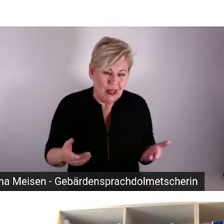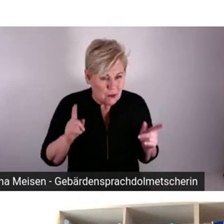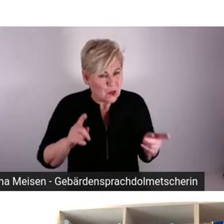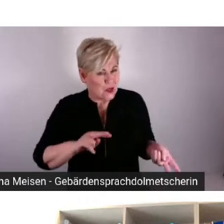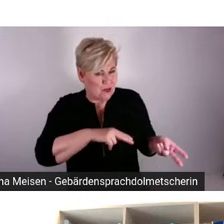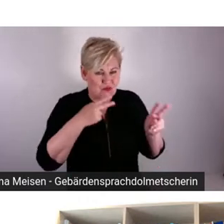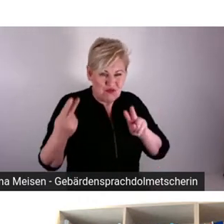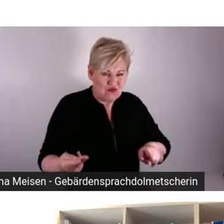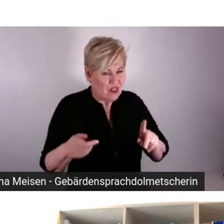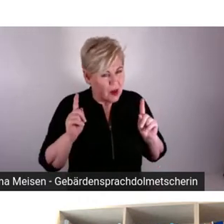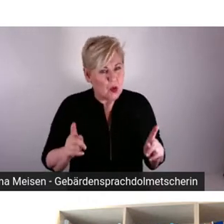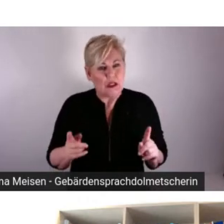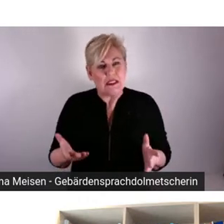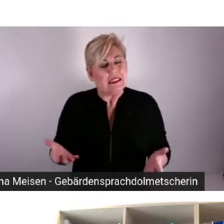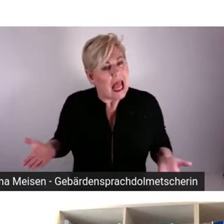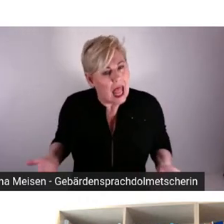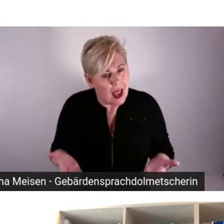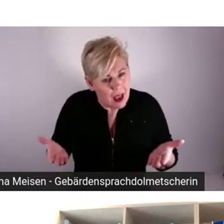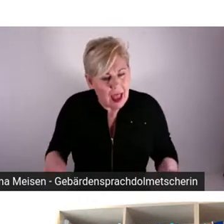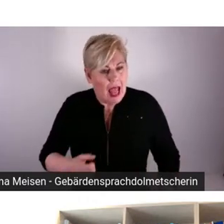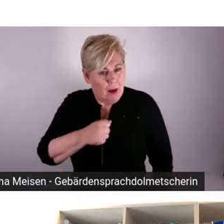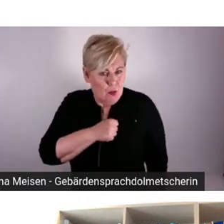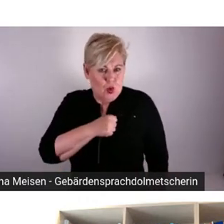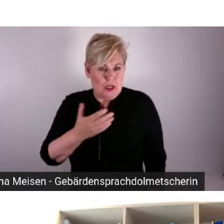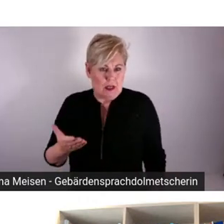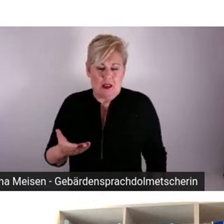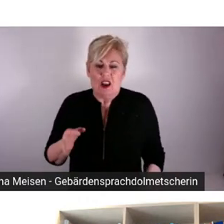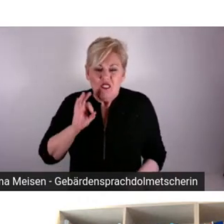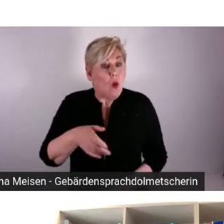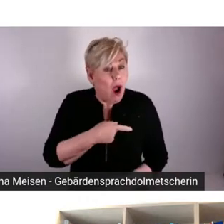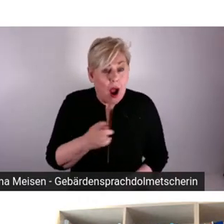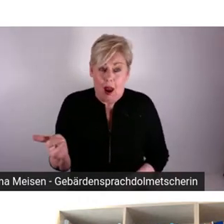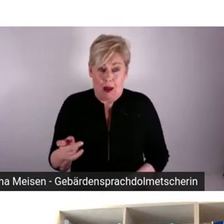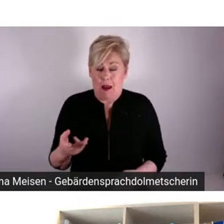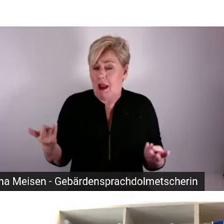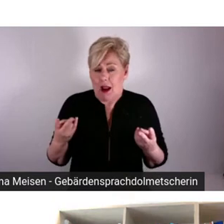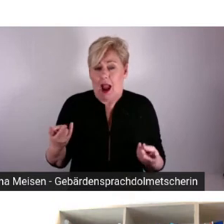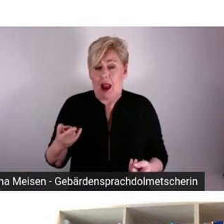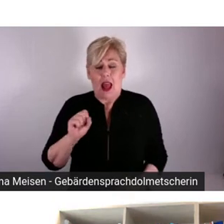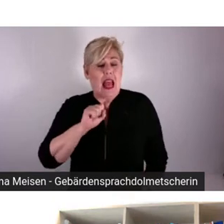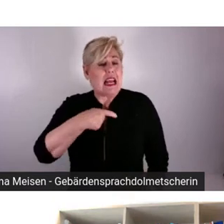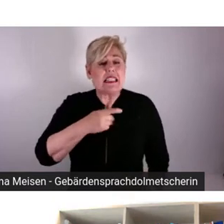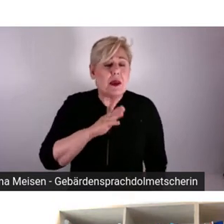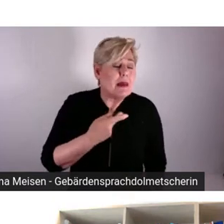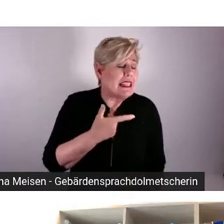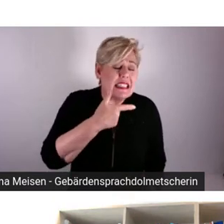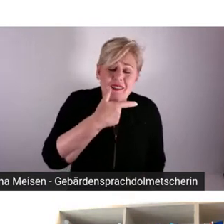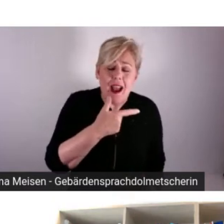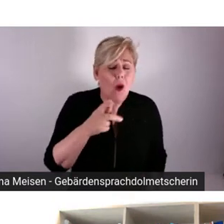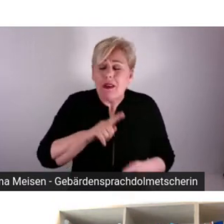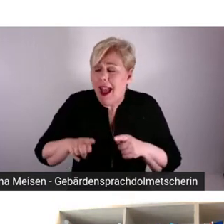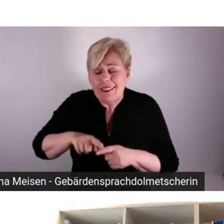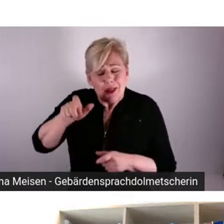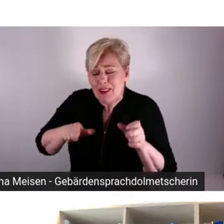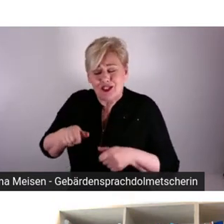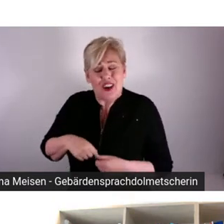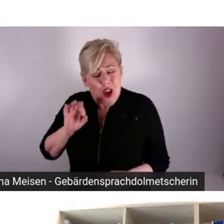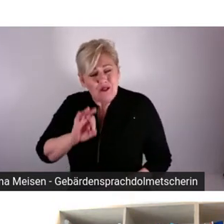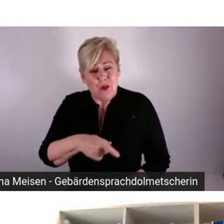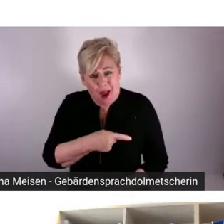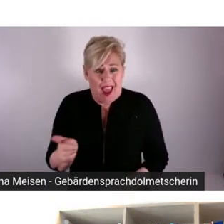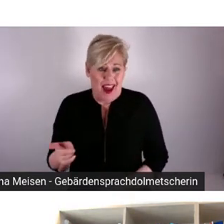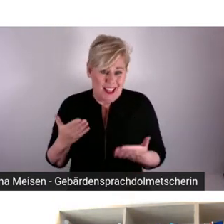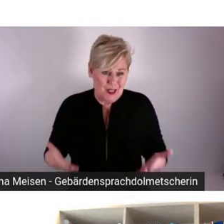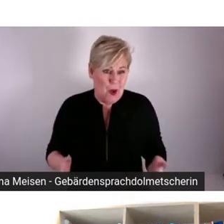ihn ermutigen. Und das gilt für alle, ob das jetzt Menschen im SGB II sind oder andere. Ich glaube,